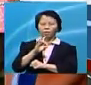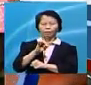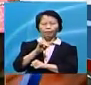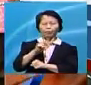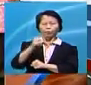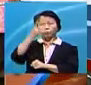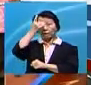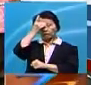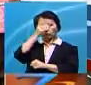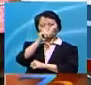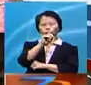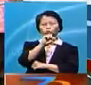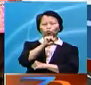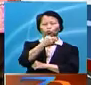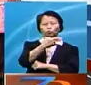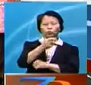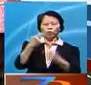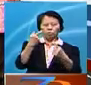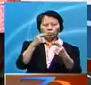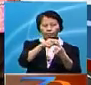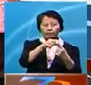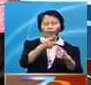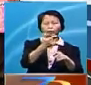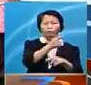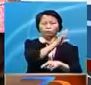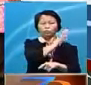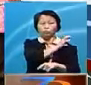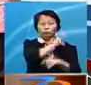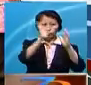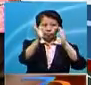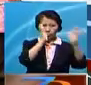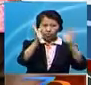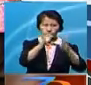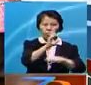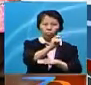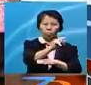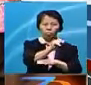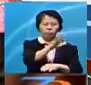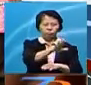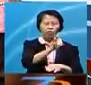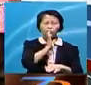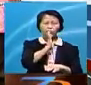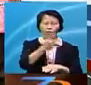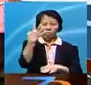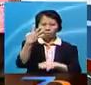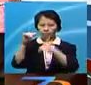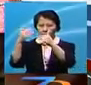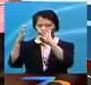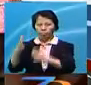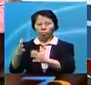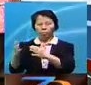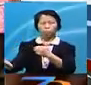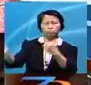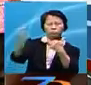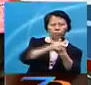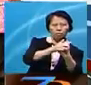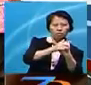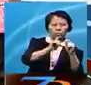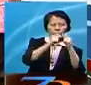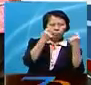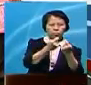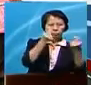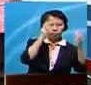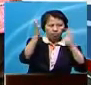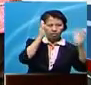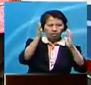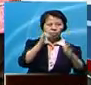chinaan kepadaa jurulatih harimon Malaysia Datuk Ong Kim Sui beliau mengulas mengenai rayuan supaya empat pemain tonggak kembali ke pangkuan skuad